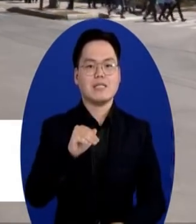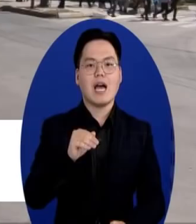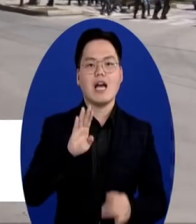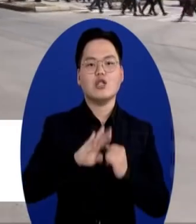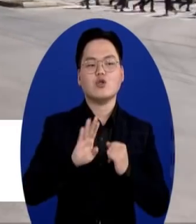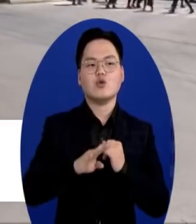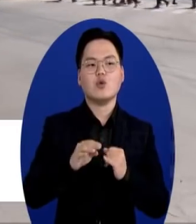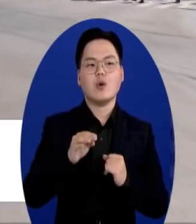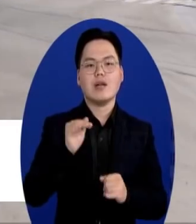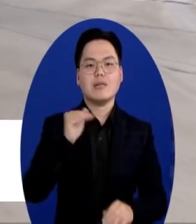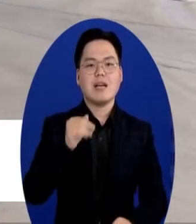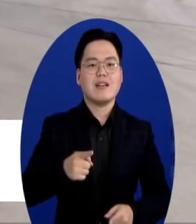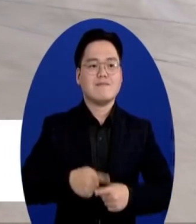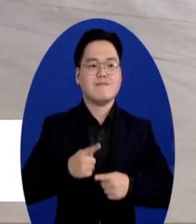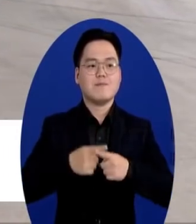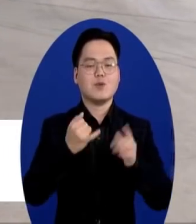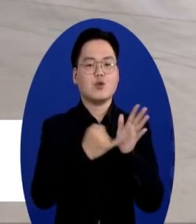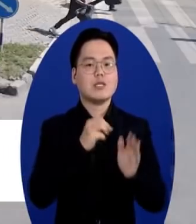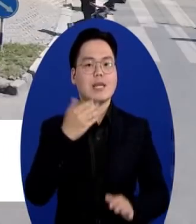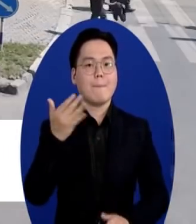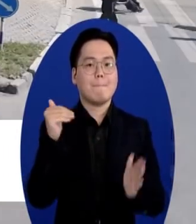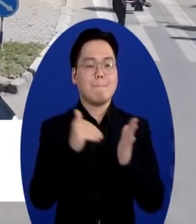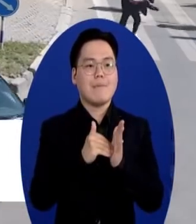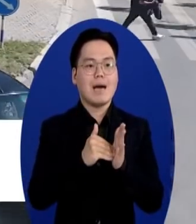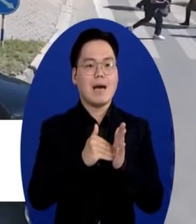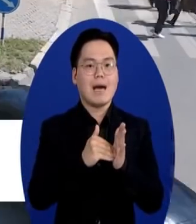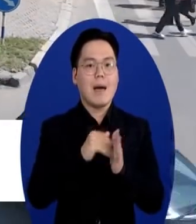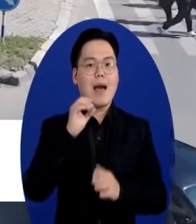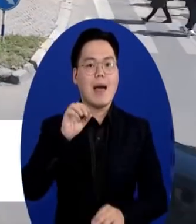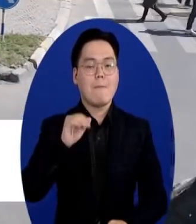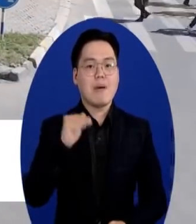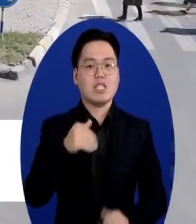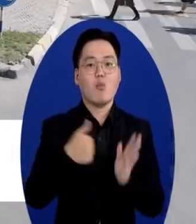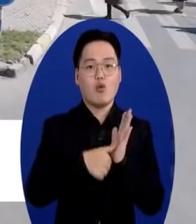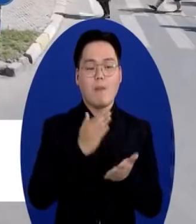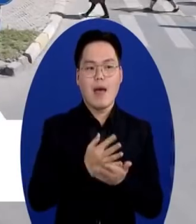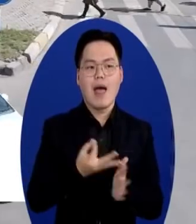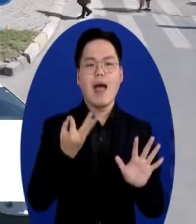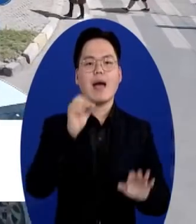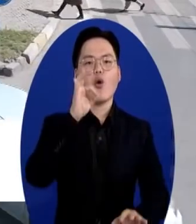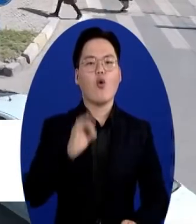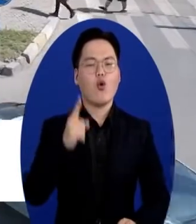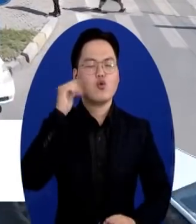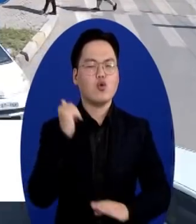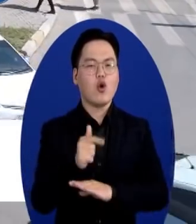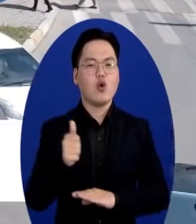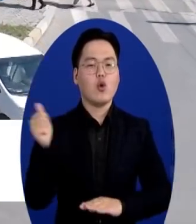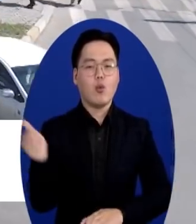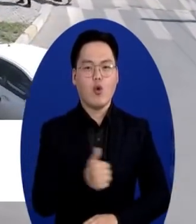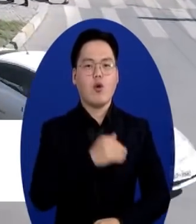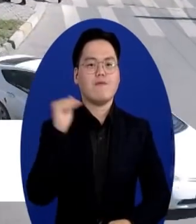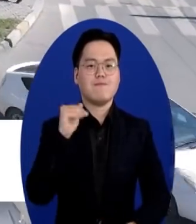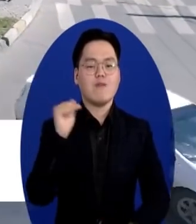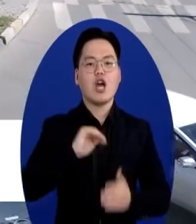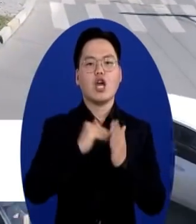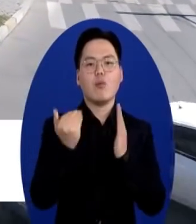нэмэгцээр, өнөөдрийн байдлаар 605 мянган гаруй тээврийн хэрэгсэл бүртгэлтэй байдаг. Үүнээс 80 гаруй хувь нь өдөр бүр хөдөлгөөнд оролцдог, үүн дотор гэр бүлийнхэн